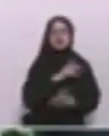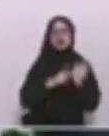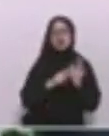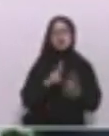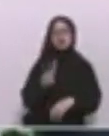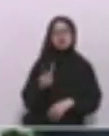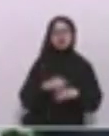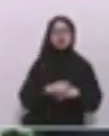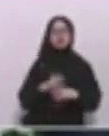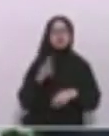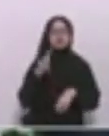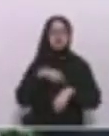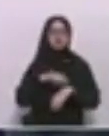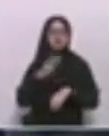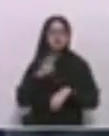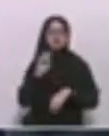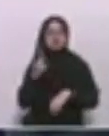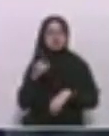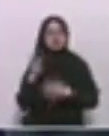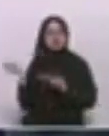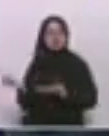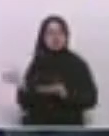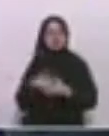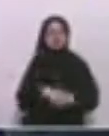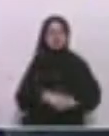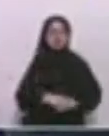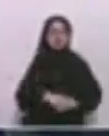30 detik dimulai dari saat berbicara